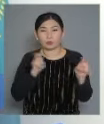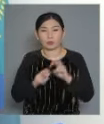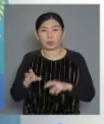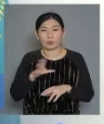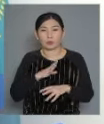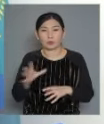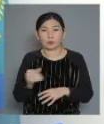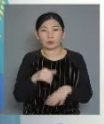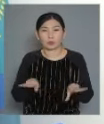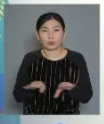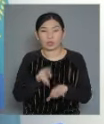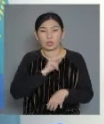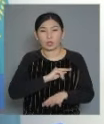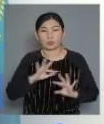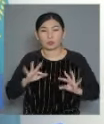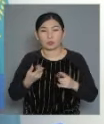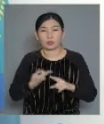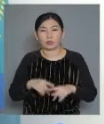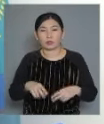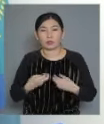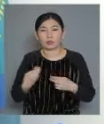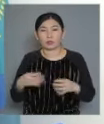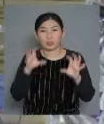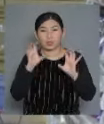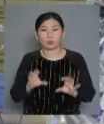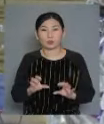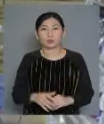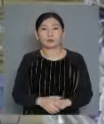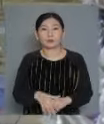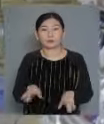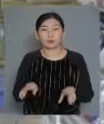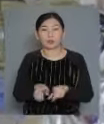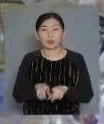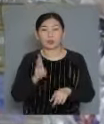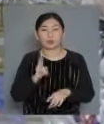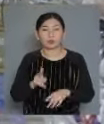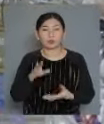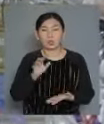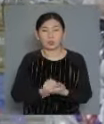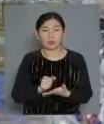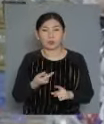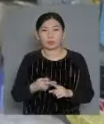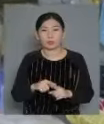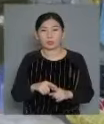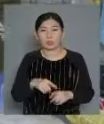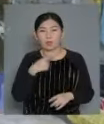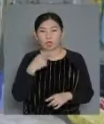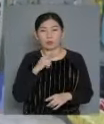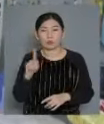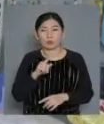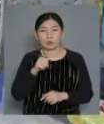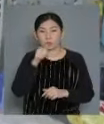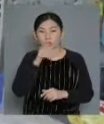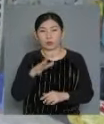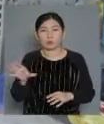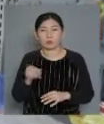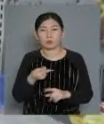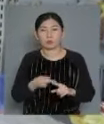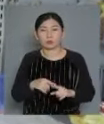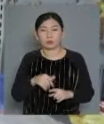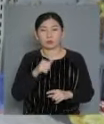принимаем соответствующие меры в случае нарушения закона. Те, кто занимается реализацией продовольственных товаров, говорят, что не могут приобретать товары в